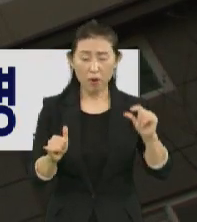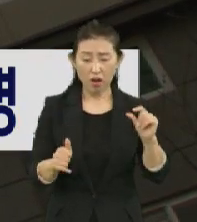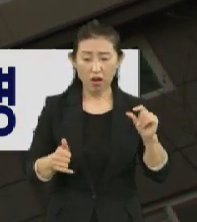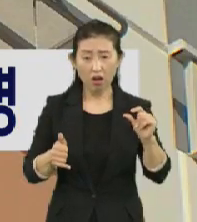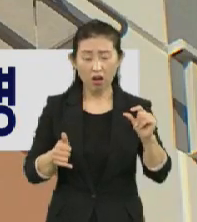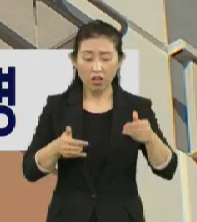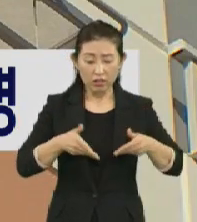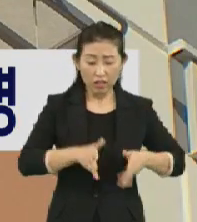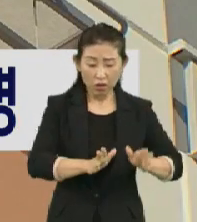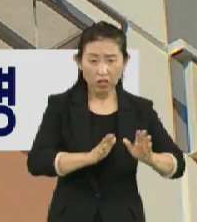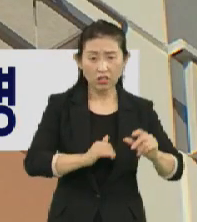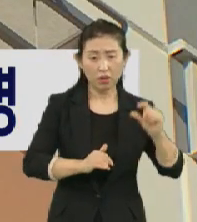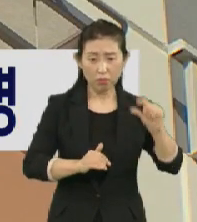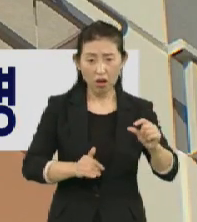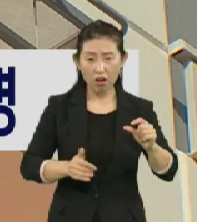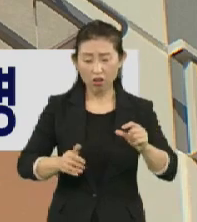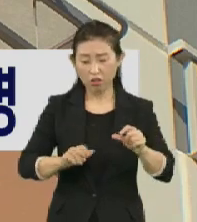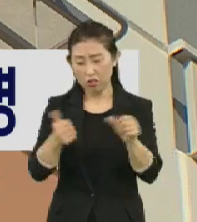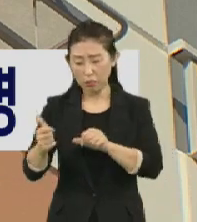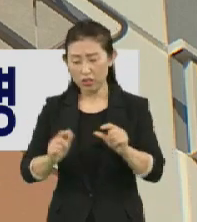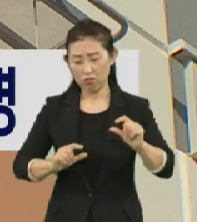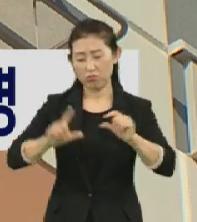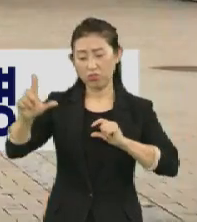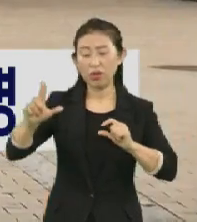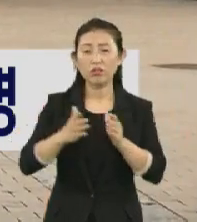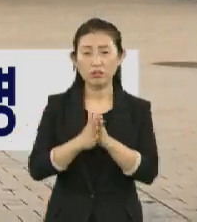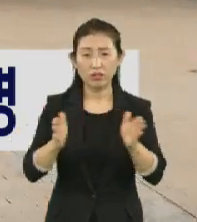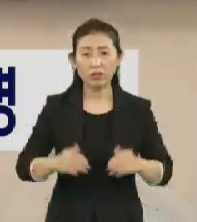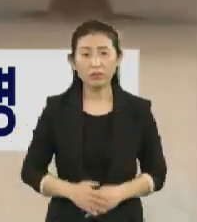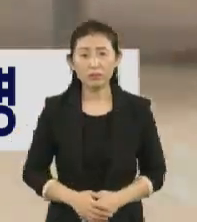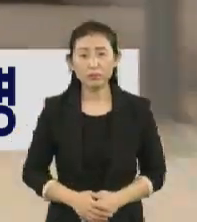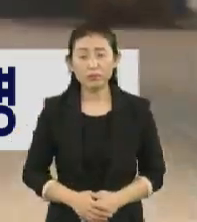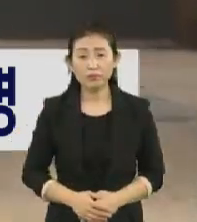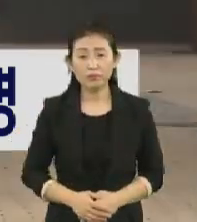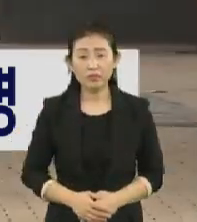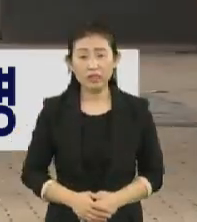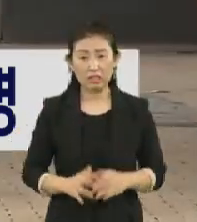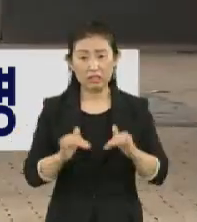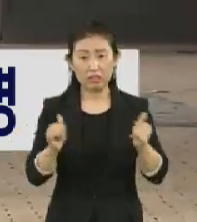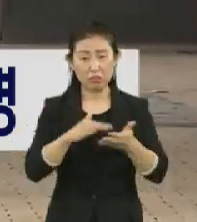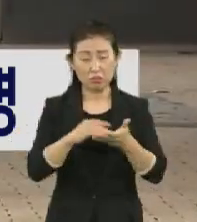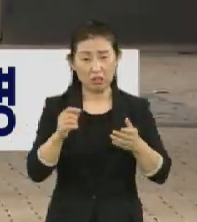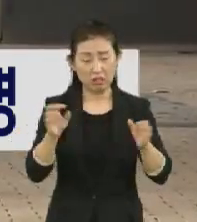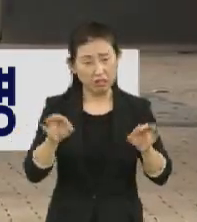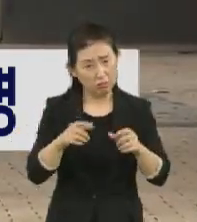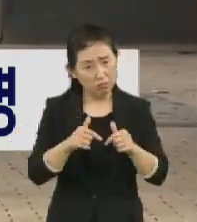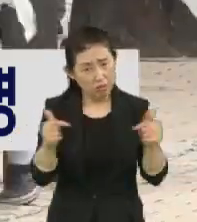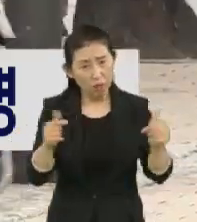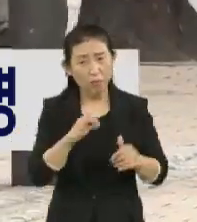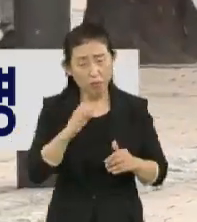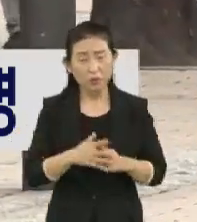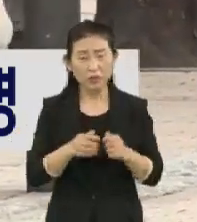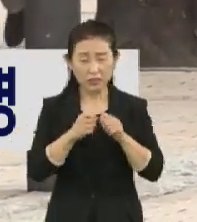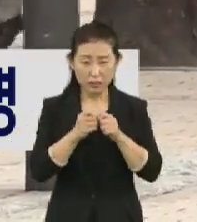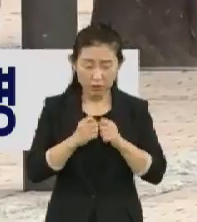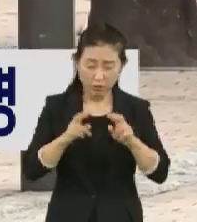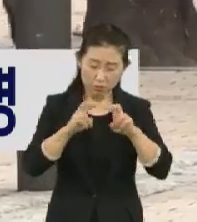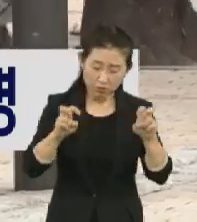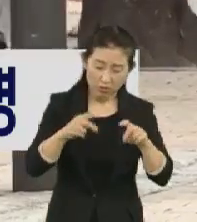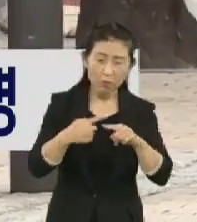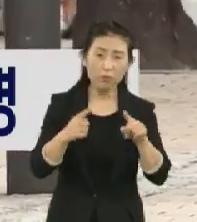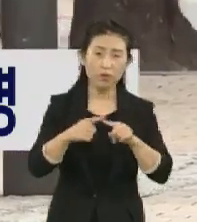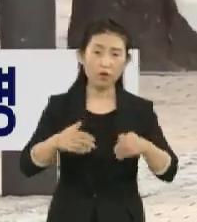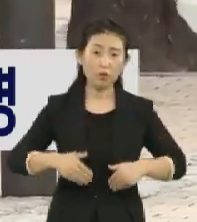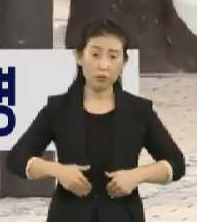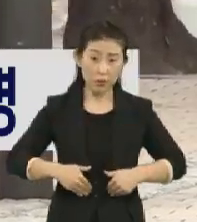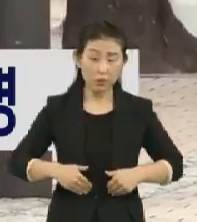많은 데드 크로스가 처음으로 발생했습니다 대 여 씨는 일시적인 인구 증가 현상에 수 있어 세부적인 분석이 필요하다 며